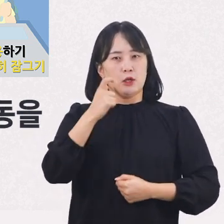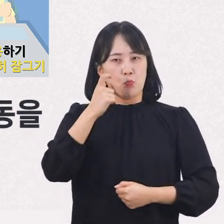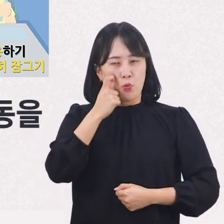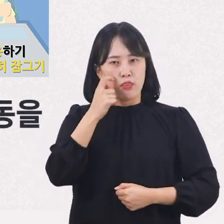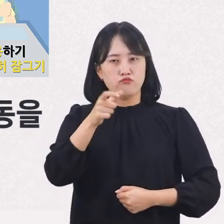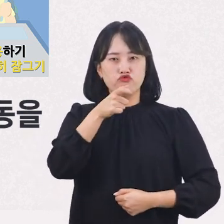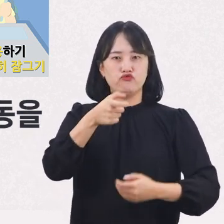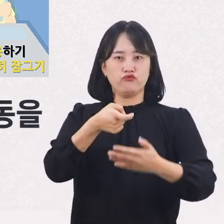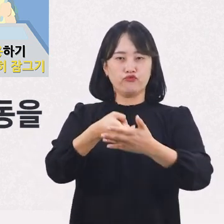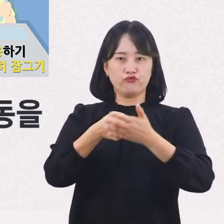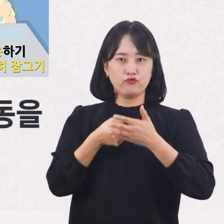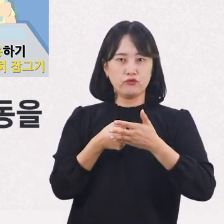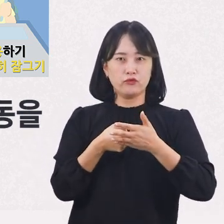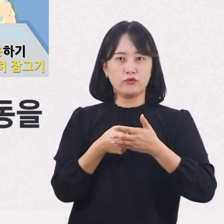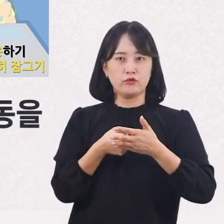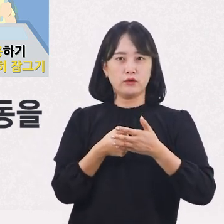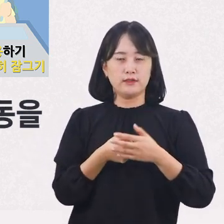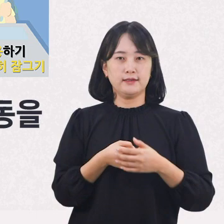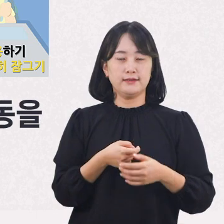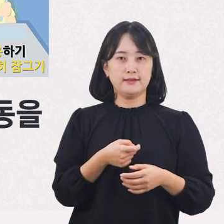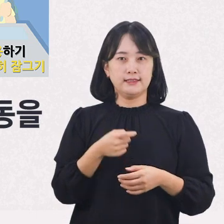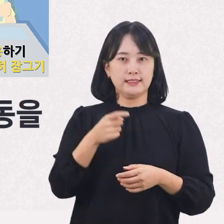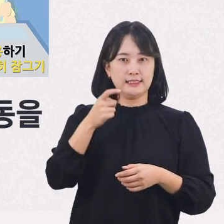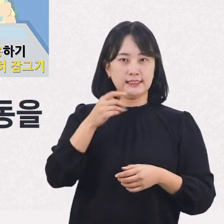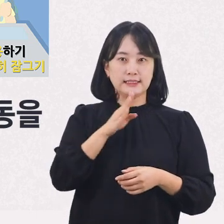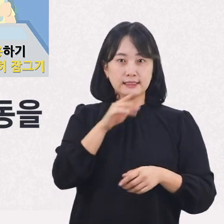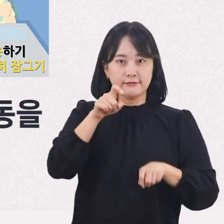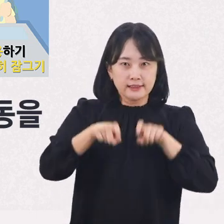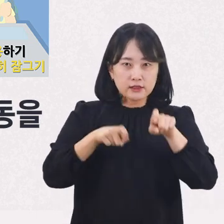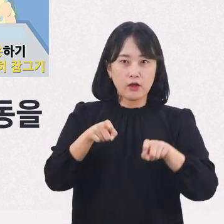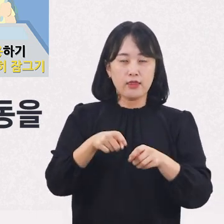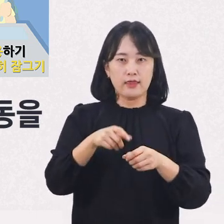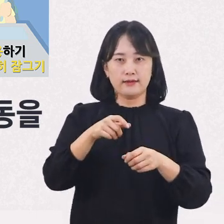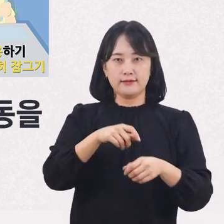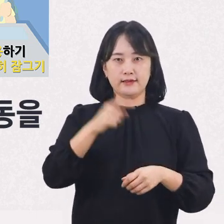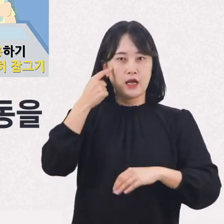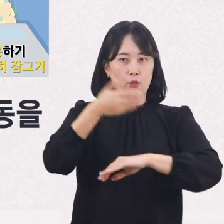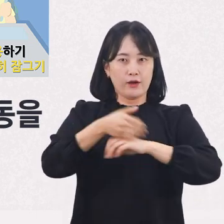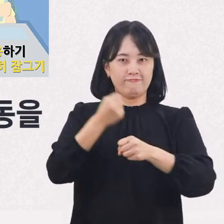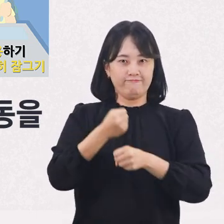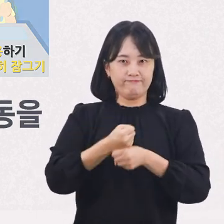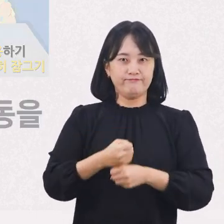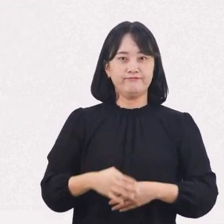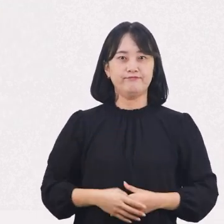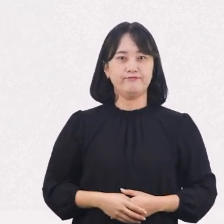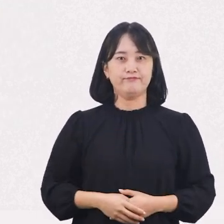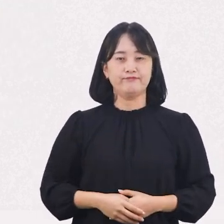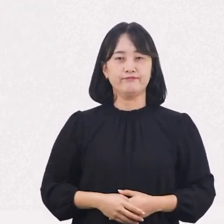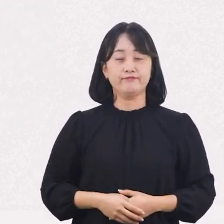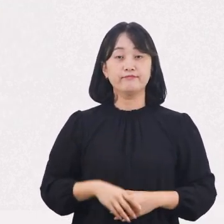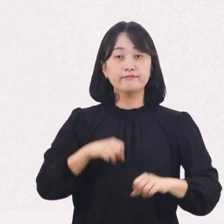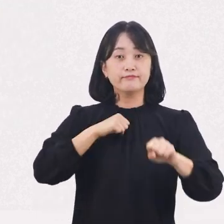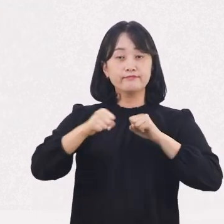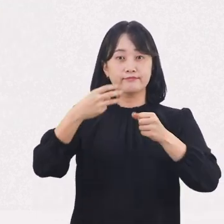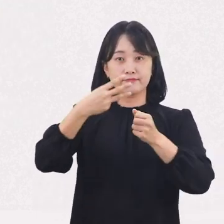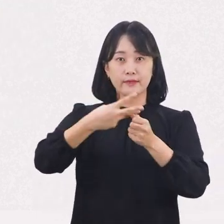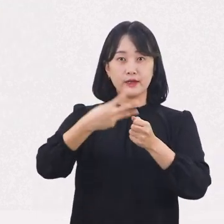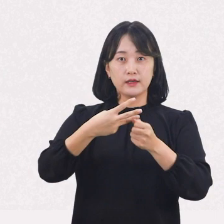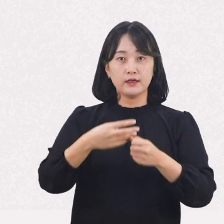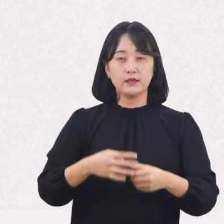절약 행동을 깨닫고 실천 목록을 만들어 실천을 점검할 수 있게 되었습니다. 활동